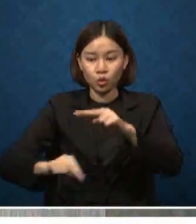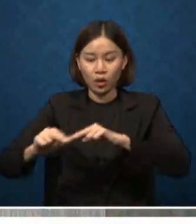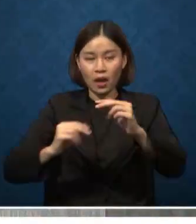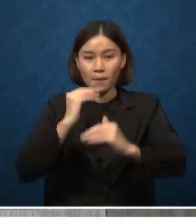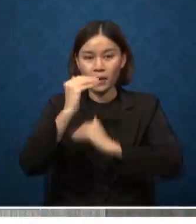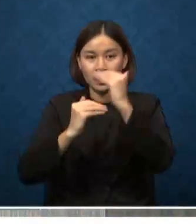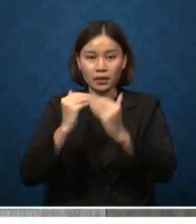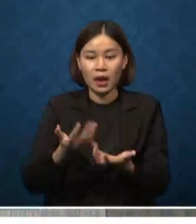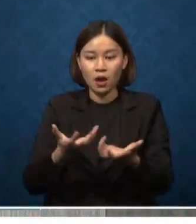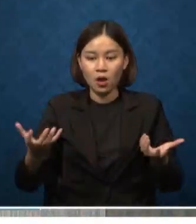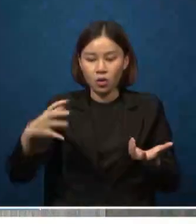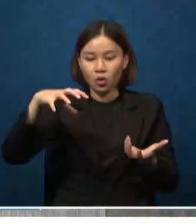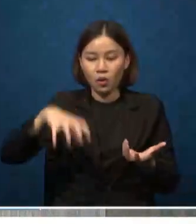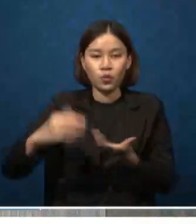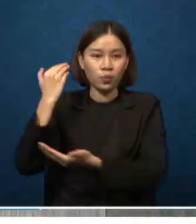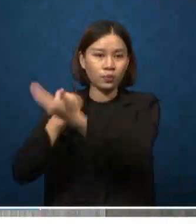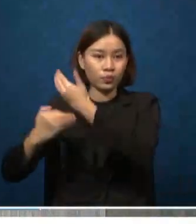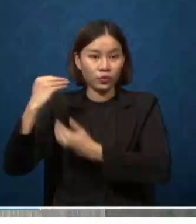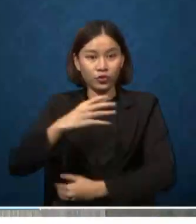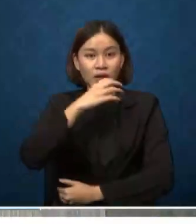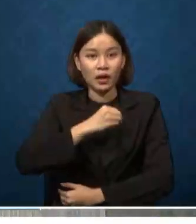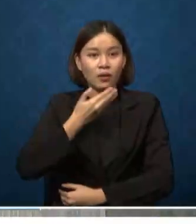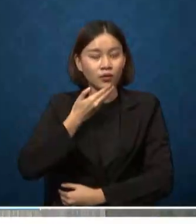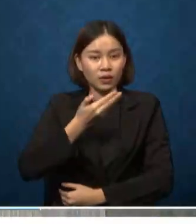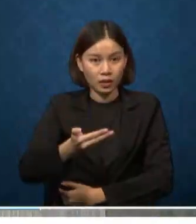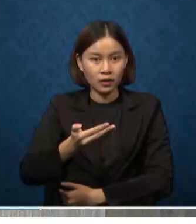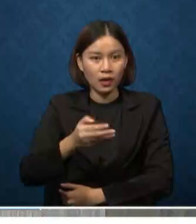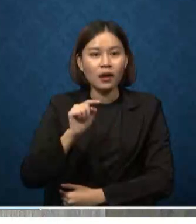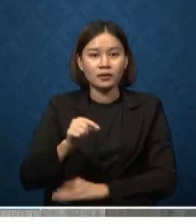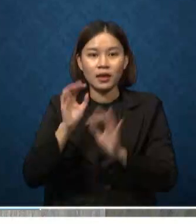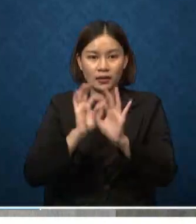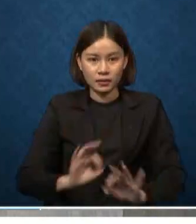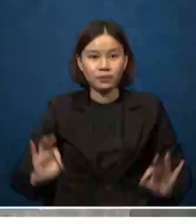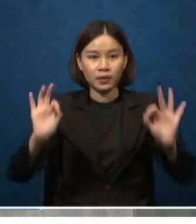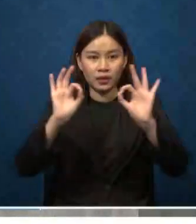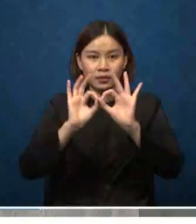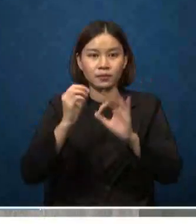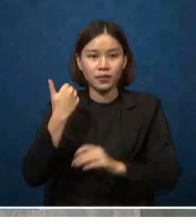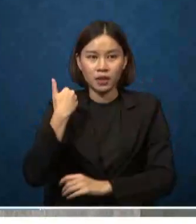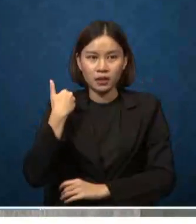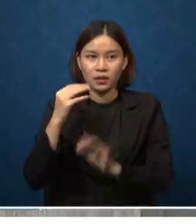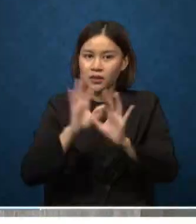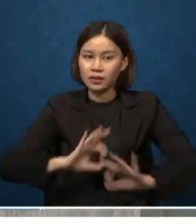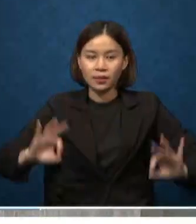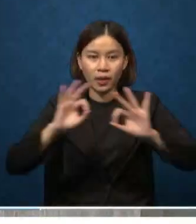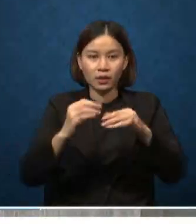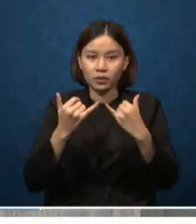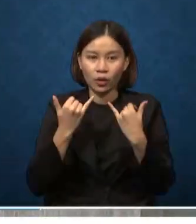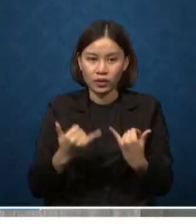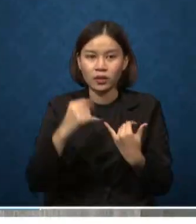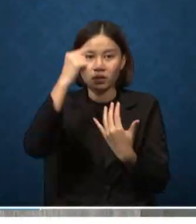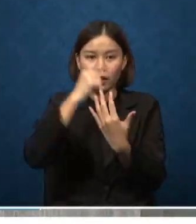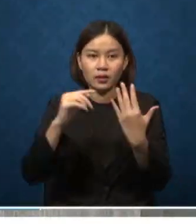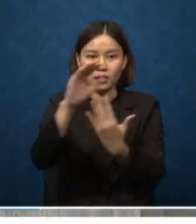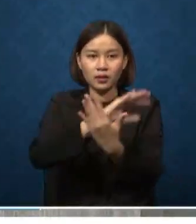พัฒนามรดกวัฒนธรรมอย่างยั่งยืนเป็นเรื่องสำคัญที่สุดที่สุดในยุคสมัยนี้ของประเทศ